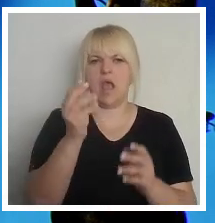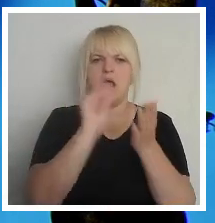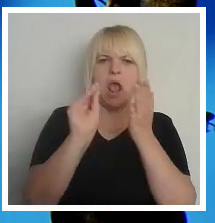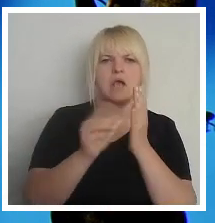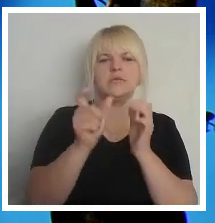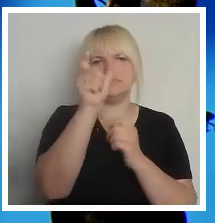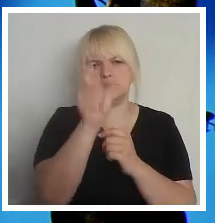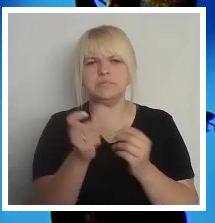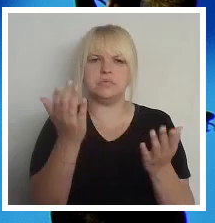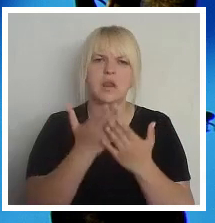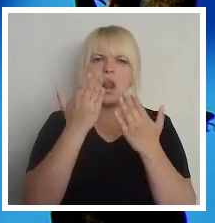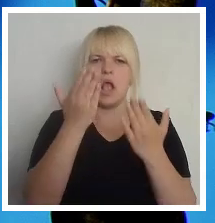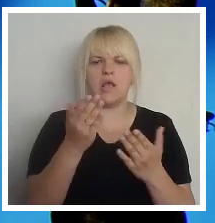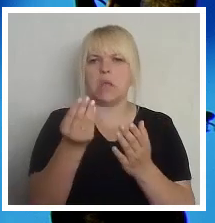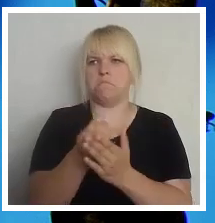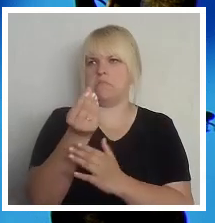jo mēs tur likām vispirms